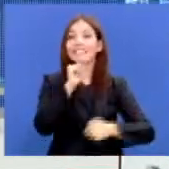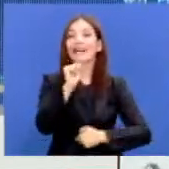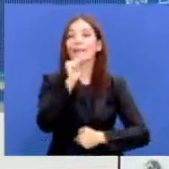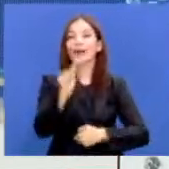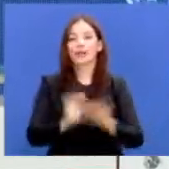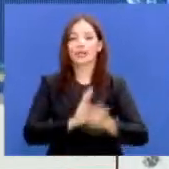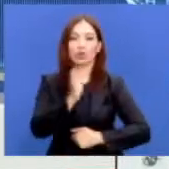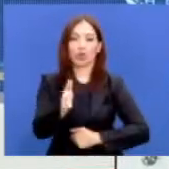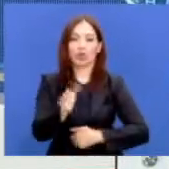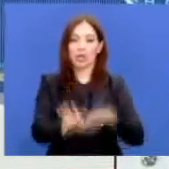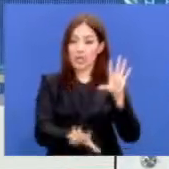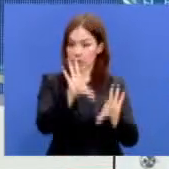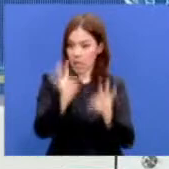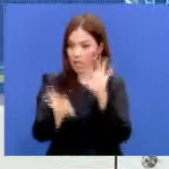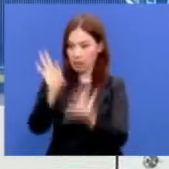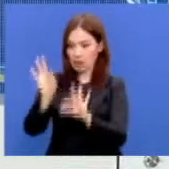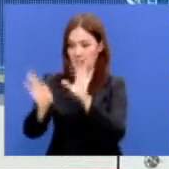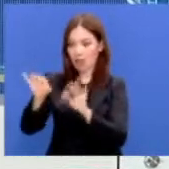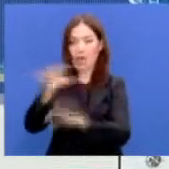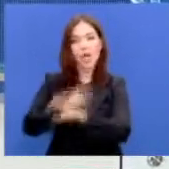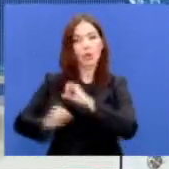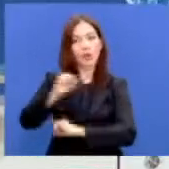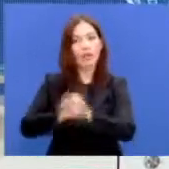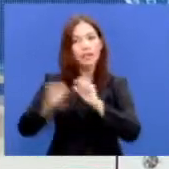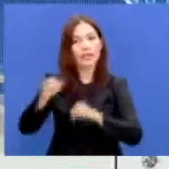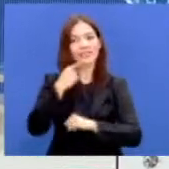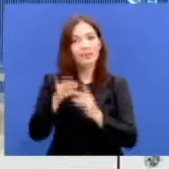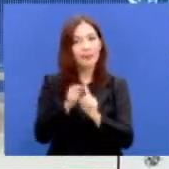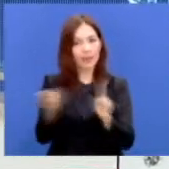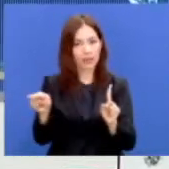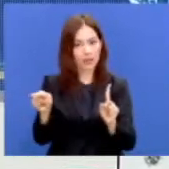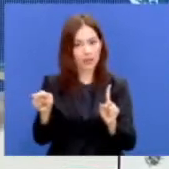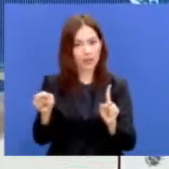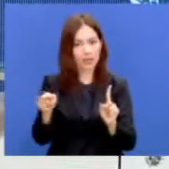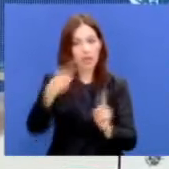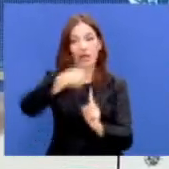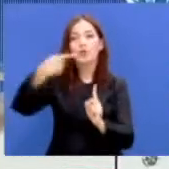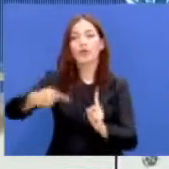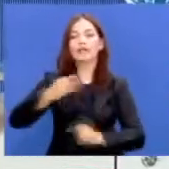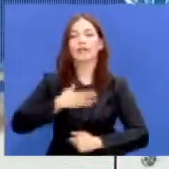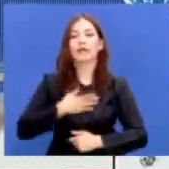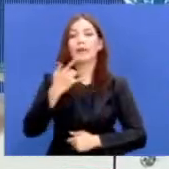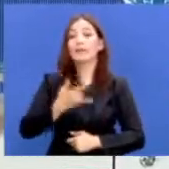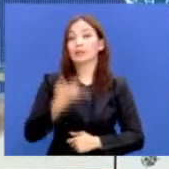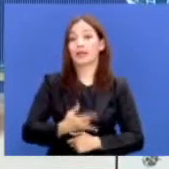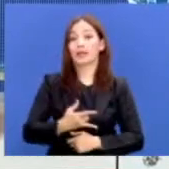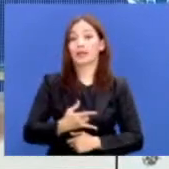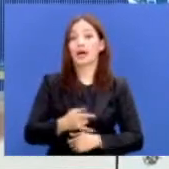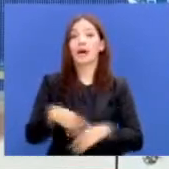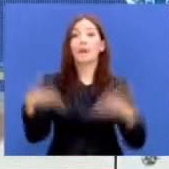kita seleksi dengan kepentingan Apun seringki bisa bengkok maka tugas saya adalah memastikan